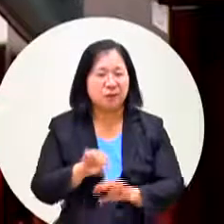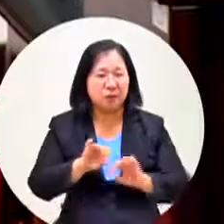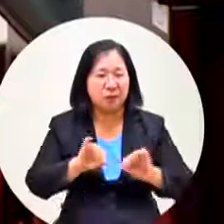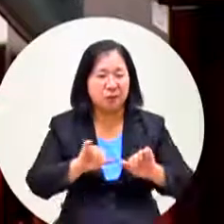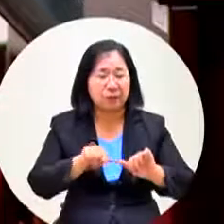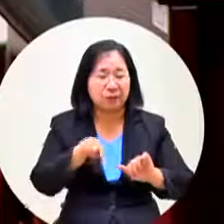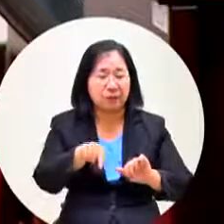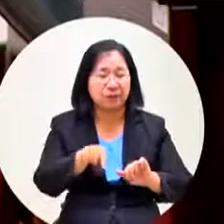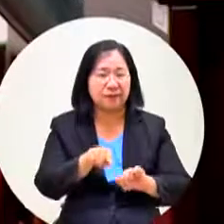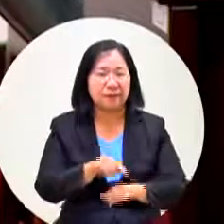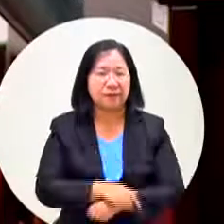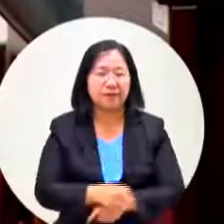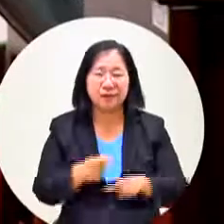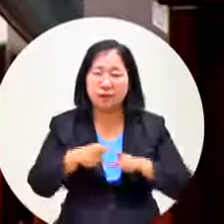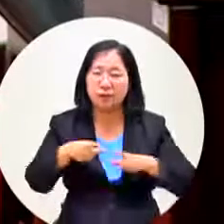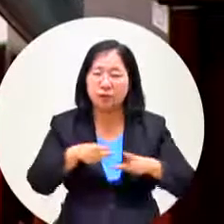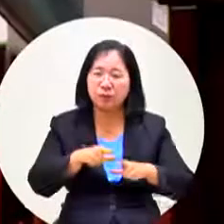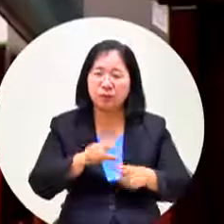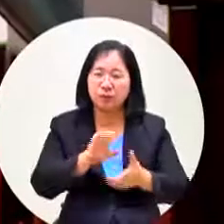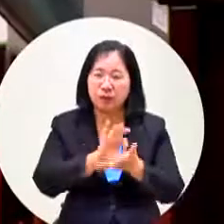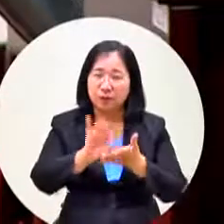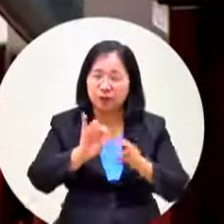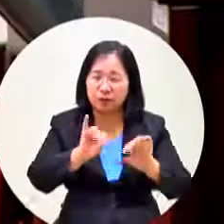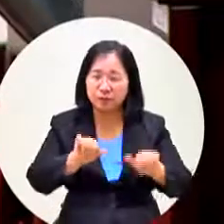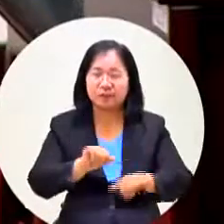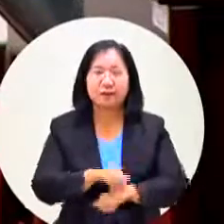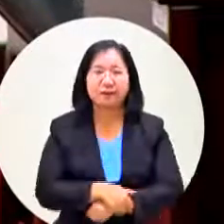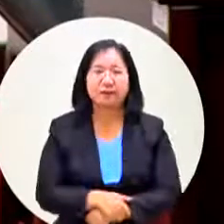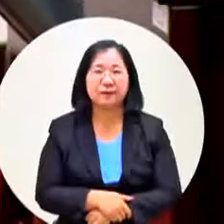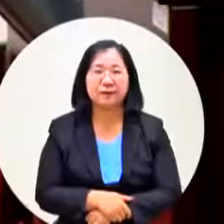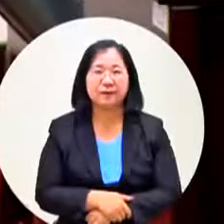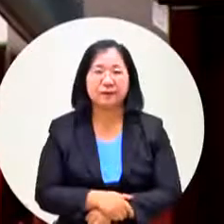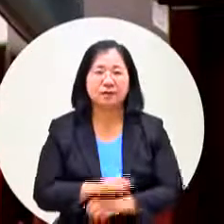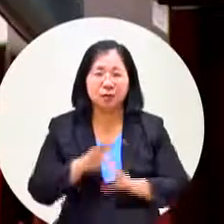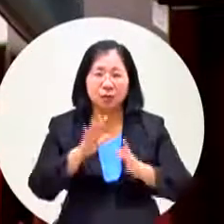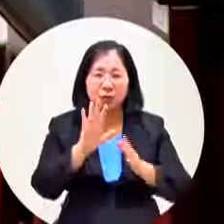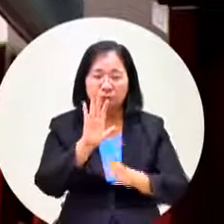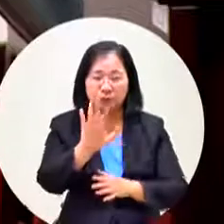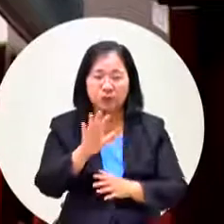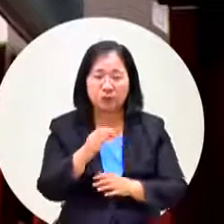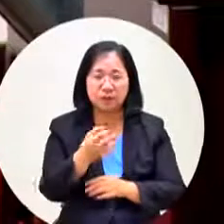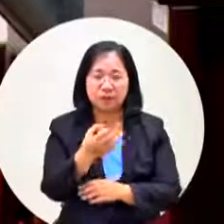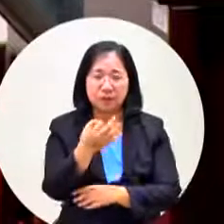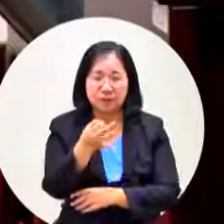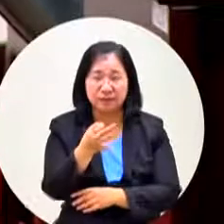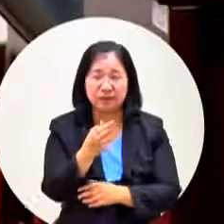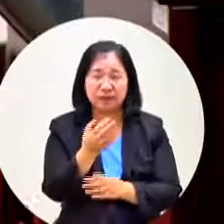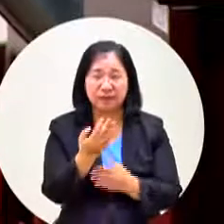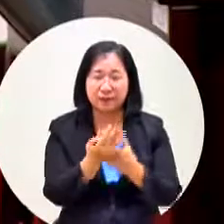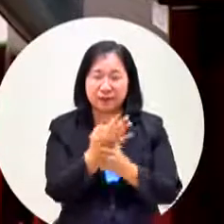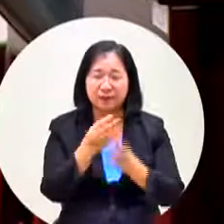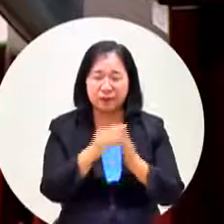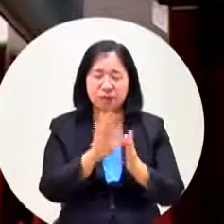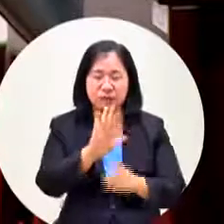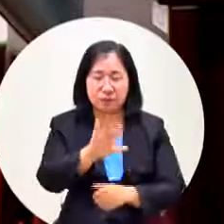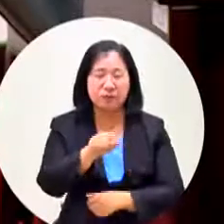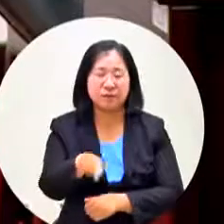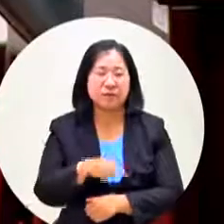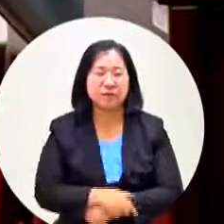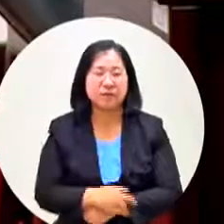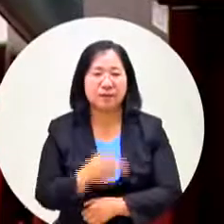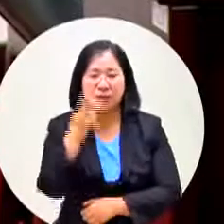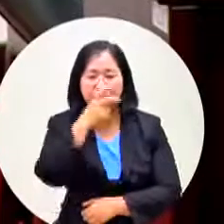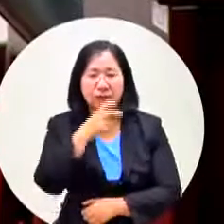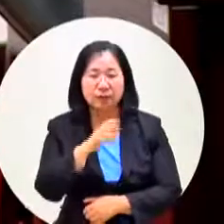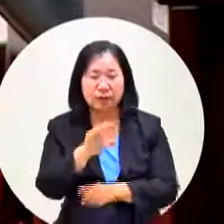公园用地啦吼。啊，咱拢知影啦，要开发公园吼，要去征收私人土地，事实迄个费用吼，敢